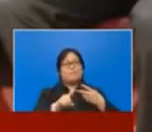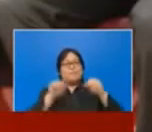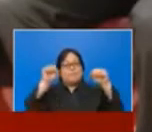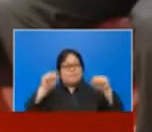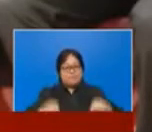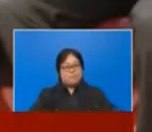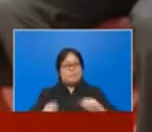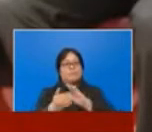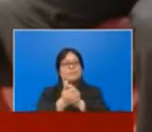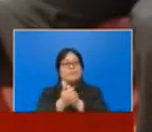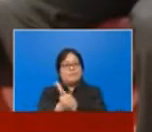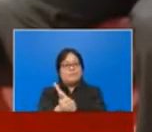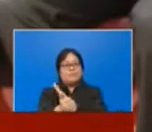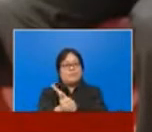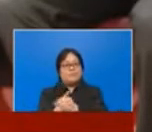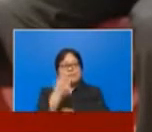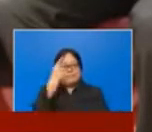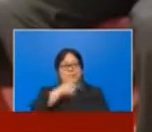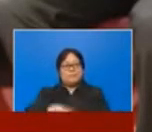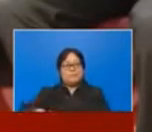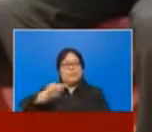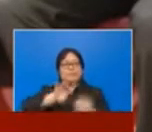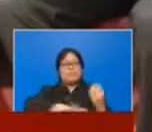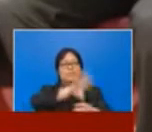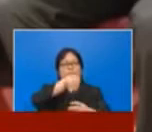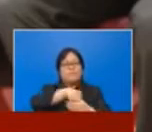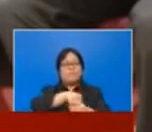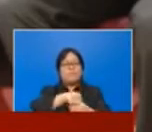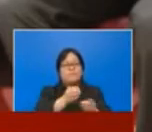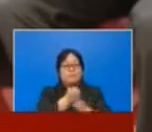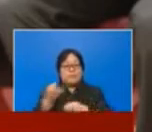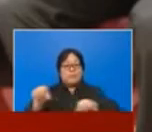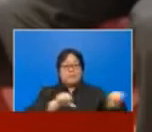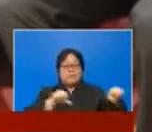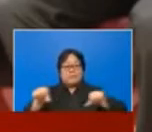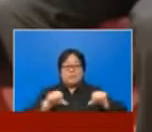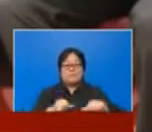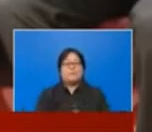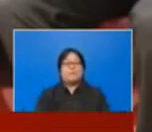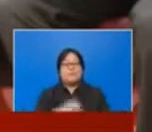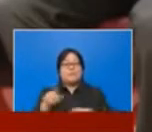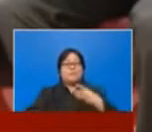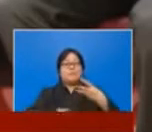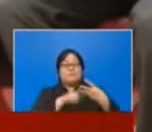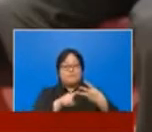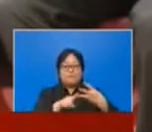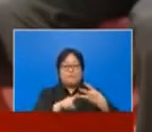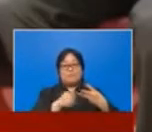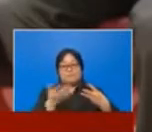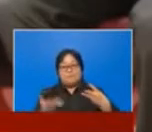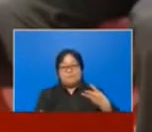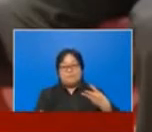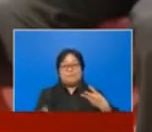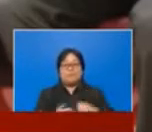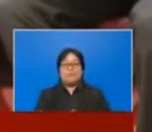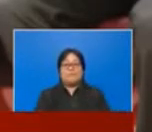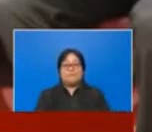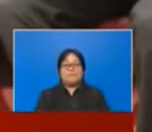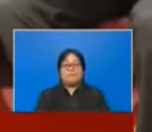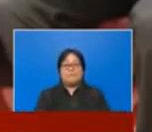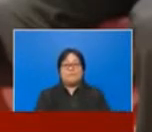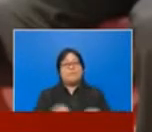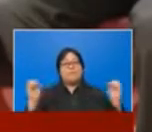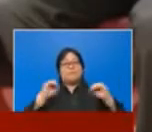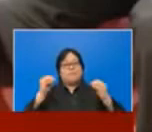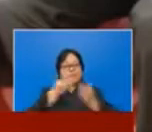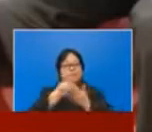keupayaan dan kemahiran mereka untuk menguasai bidang-bidang ekonomi tertentu. Ketiganya lah mungkin dalam soal tidak adanya modal